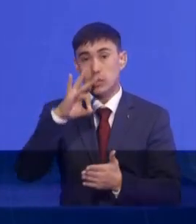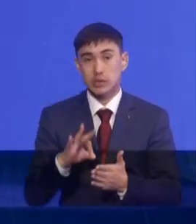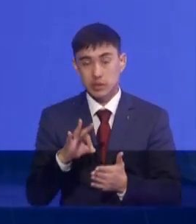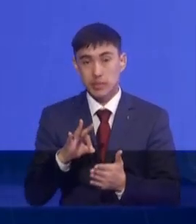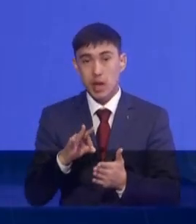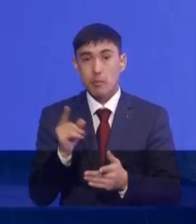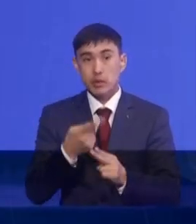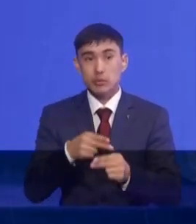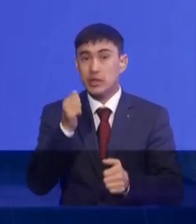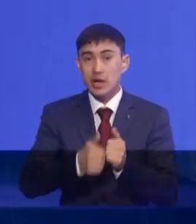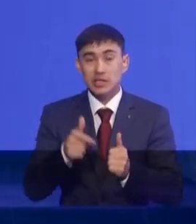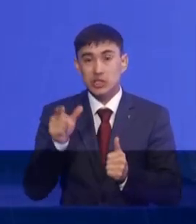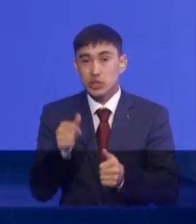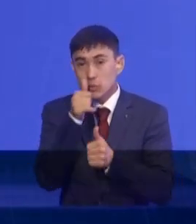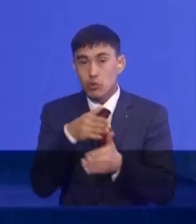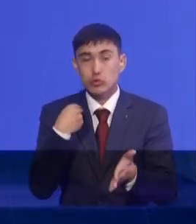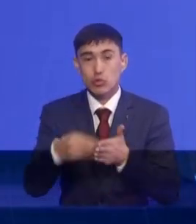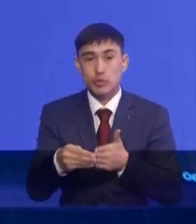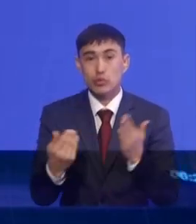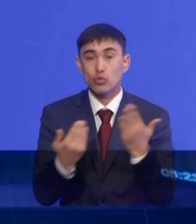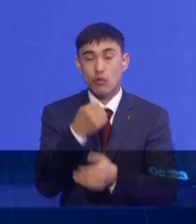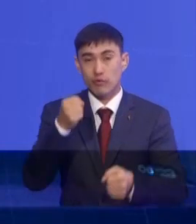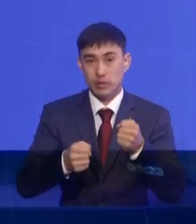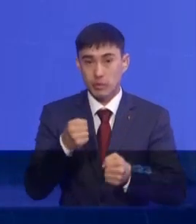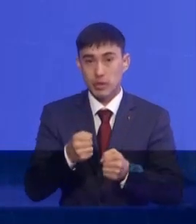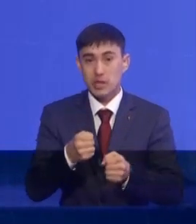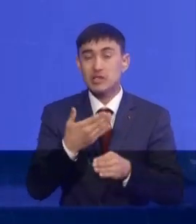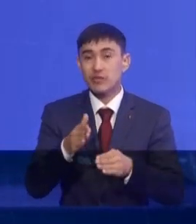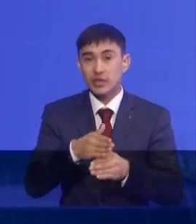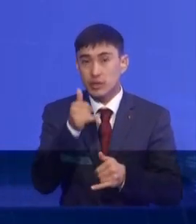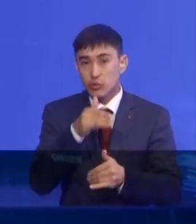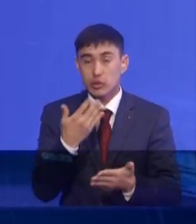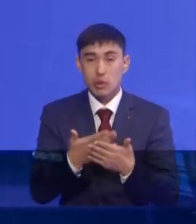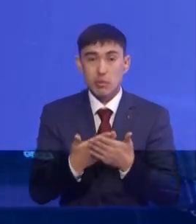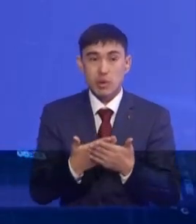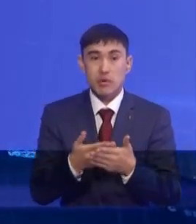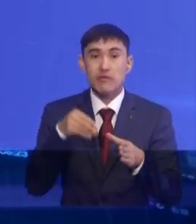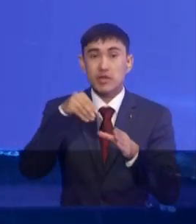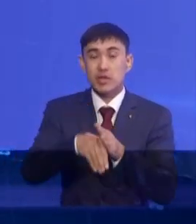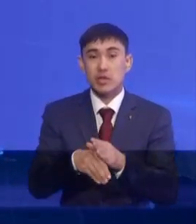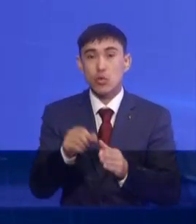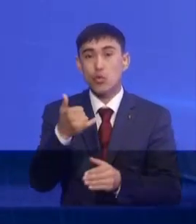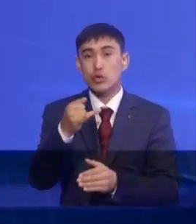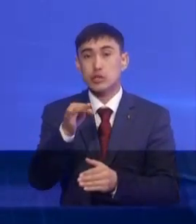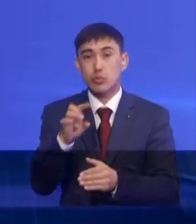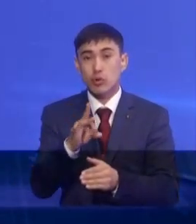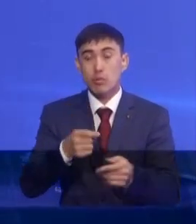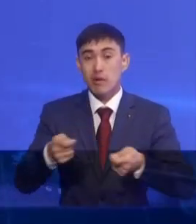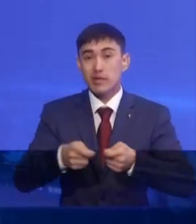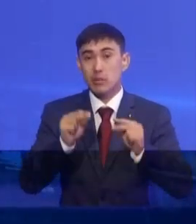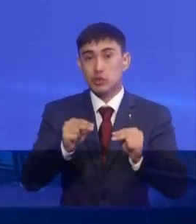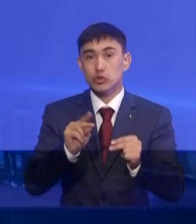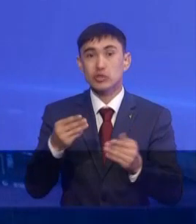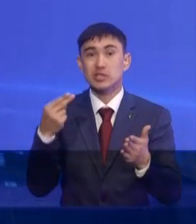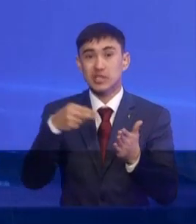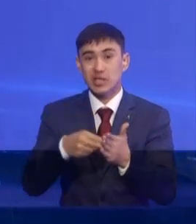А потому не каждый житель может себе позволить купить новый автомобиль даже в кредит. Например, при внедрении утильсбора правительство обещало, что